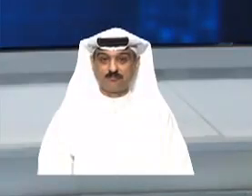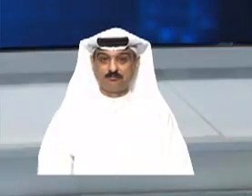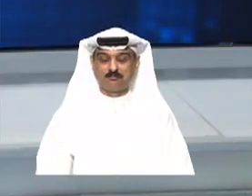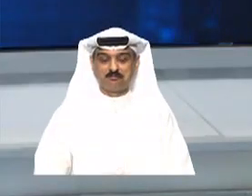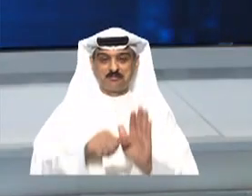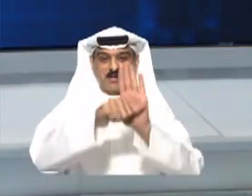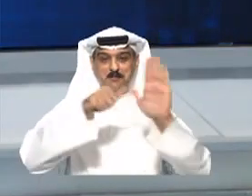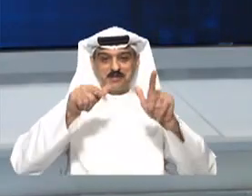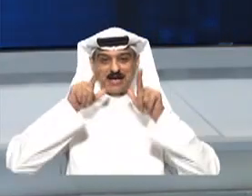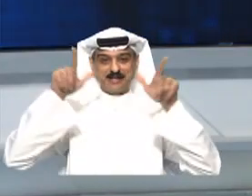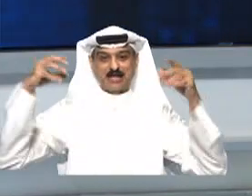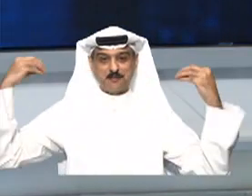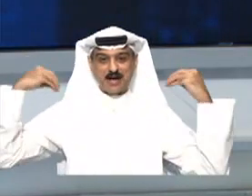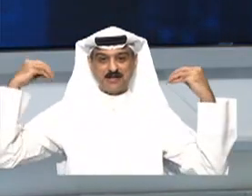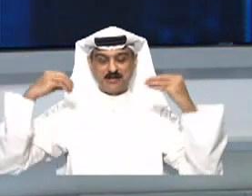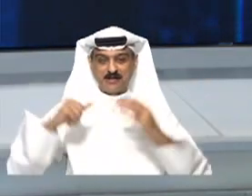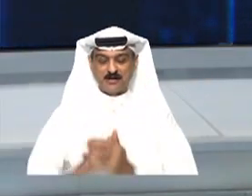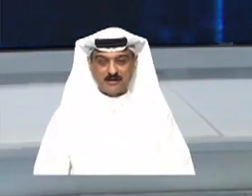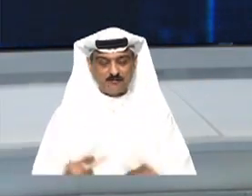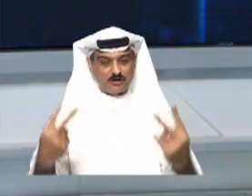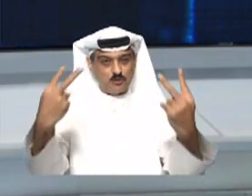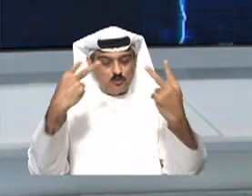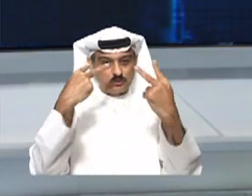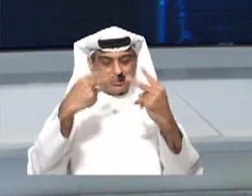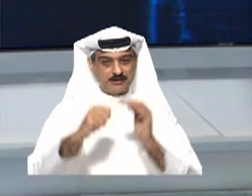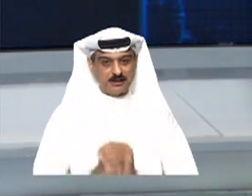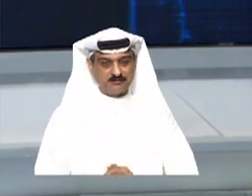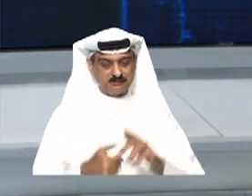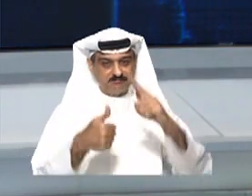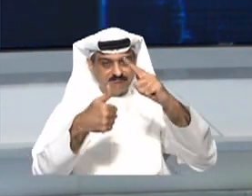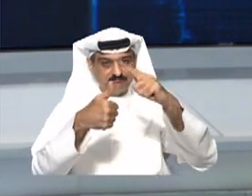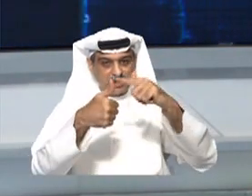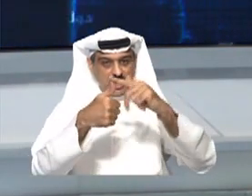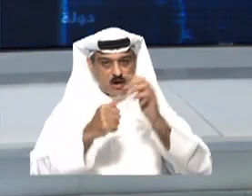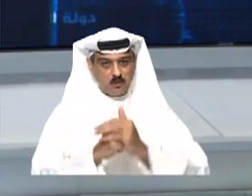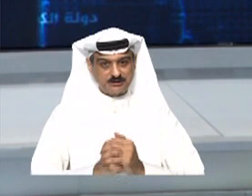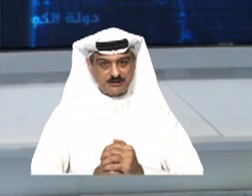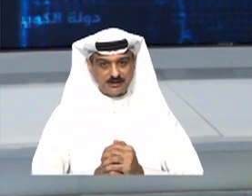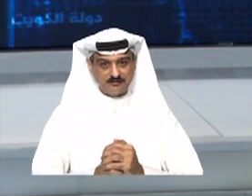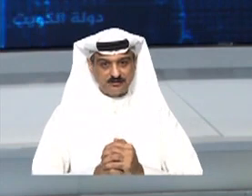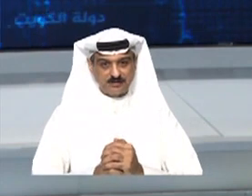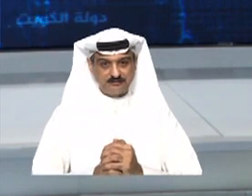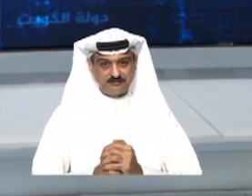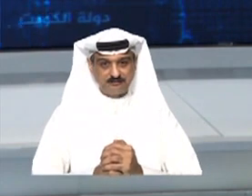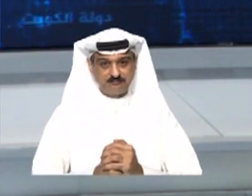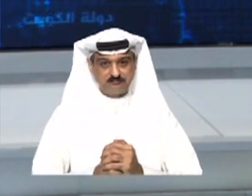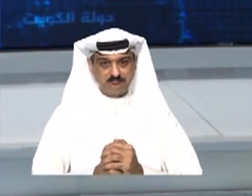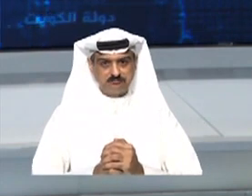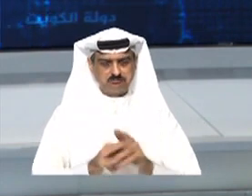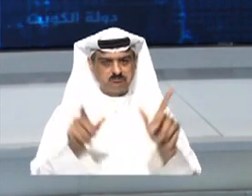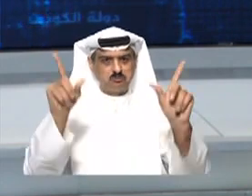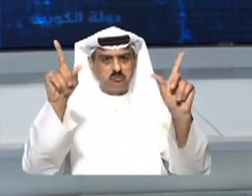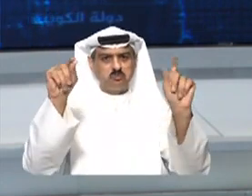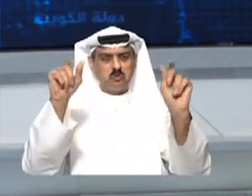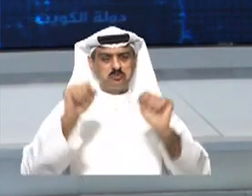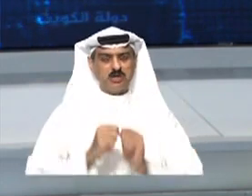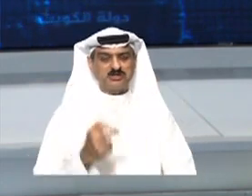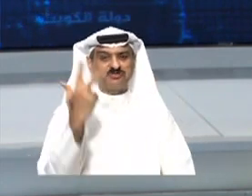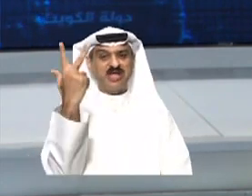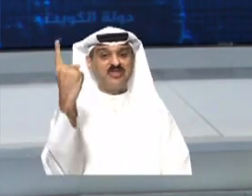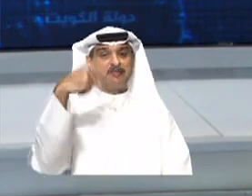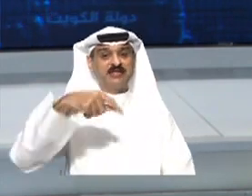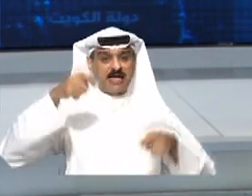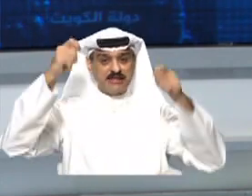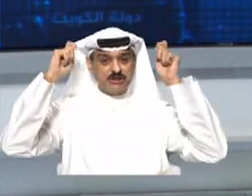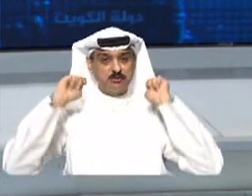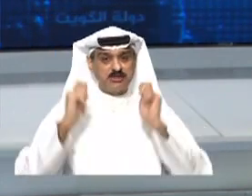صافرة الجولة الرياضية انطلقت مشاهدينا الكرام، ونبدأها مع الإنجازات. نتائج متميزة و18 ميدالية